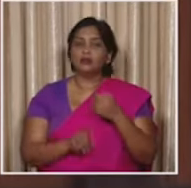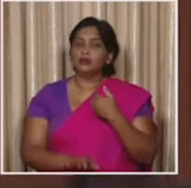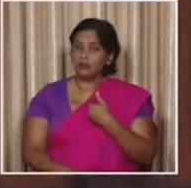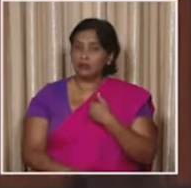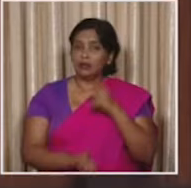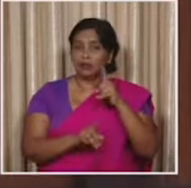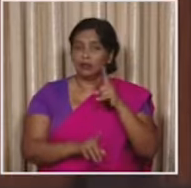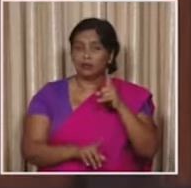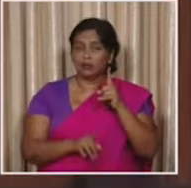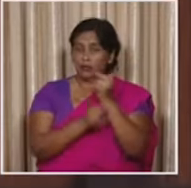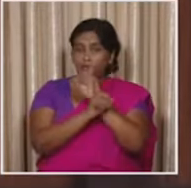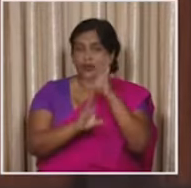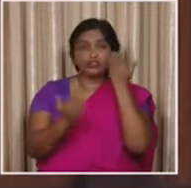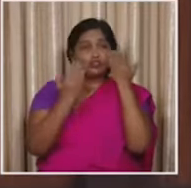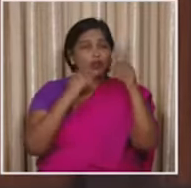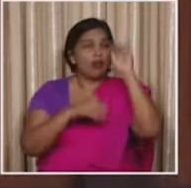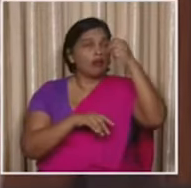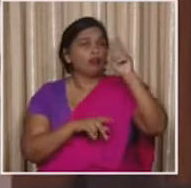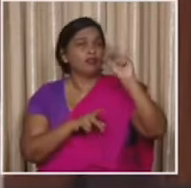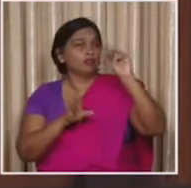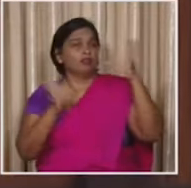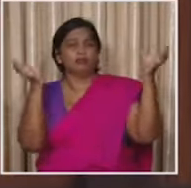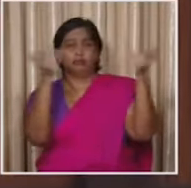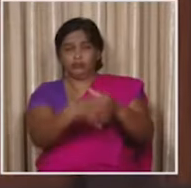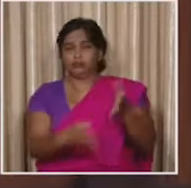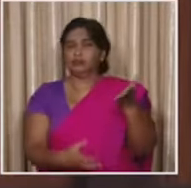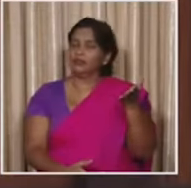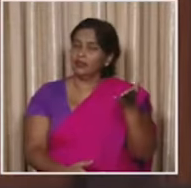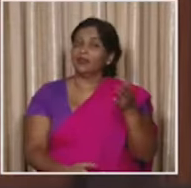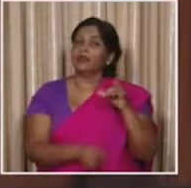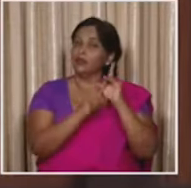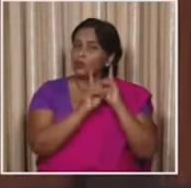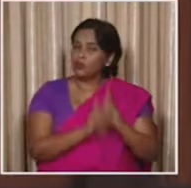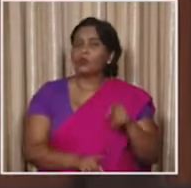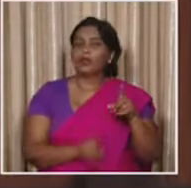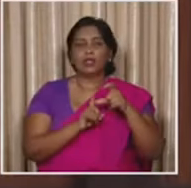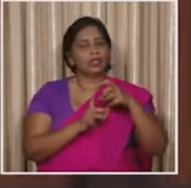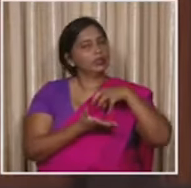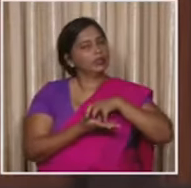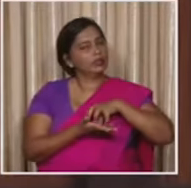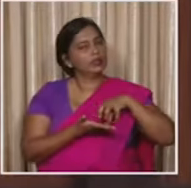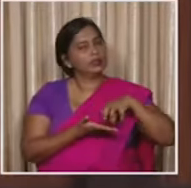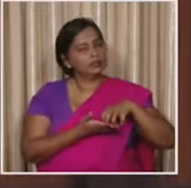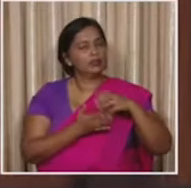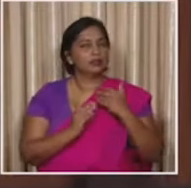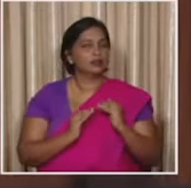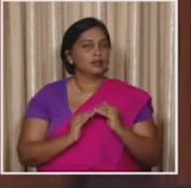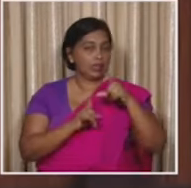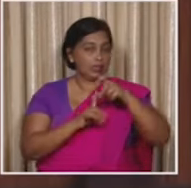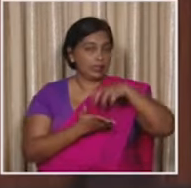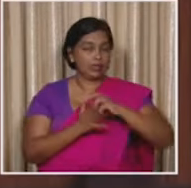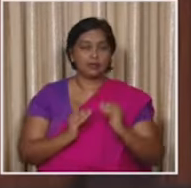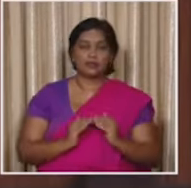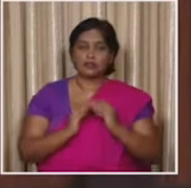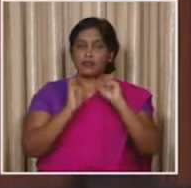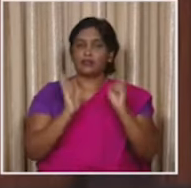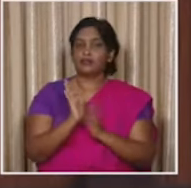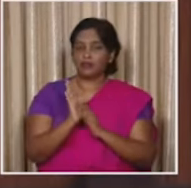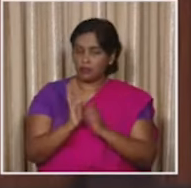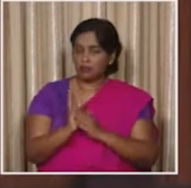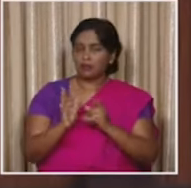நேரத்திலே அலட்சியமாக மாவட்டத்திலே அபிவிருத்திக்குழுவிலே ஒருங்கிணைப்பு குழு தலைவர் நீங்கள் அந்த 40 யானை என்ன நீங்களாண்டு கேட்டார்கள். மக்களுக்கு பிரச்சனைகளுக்கு